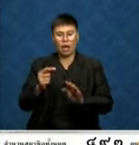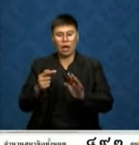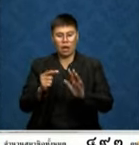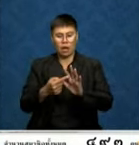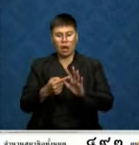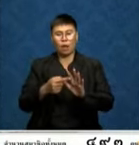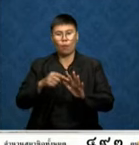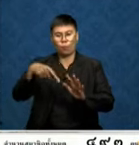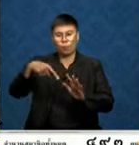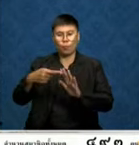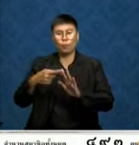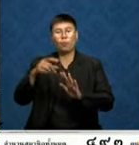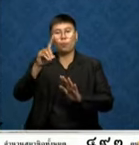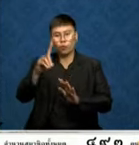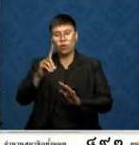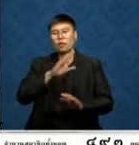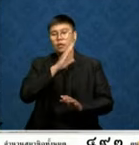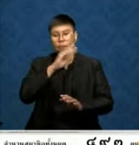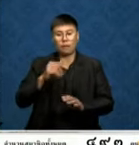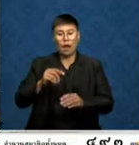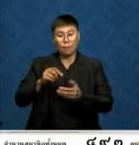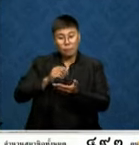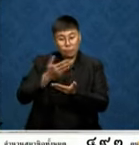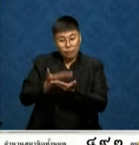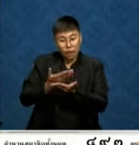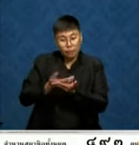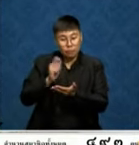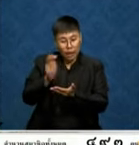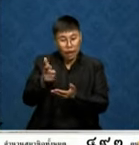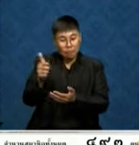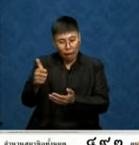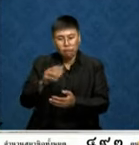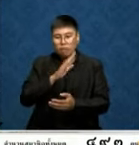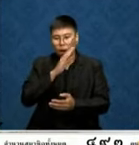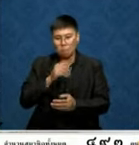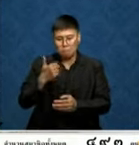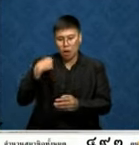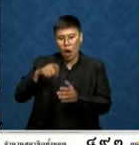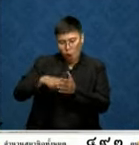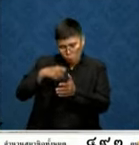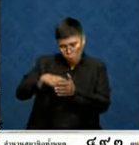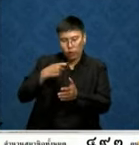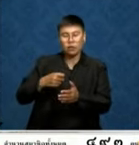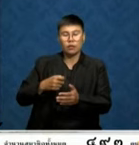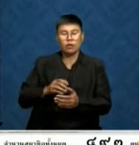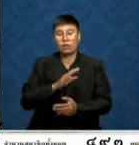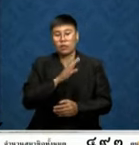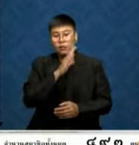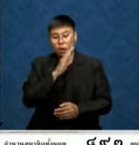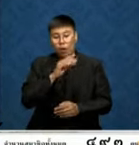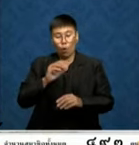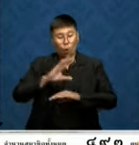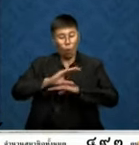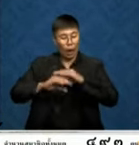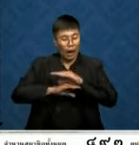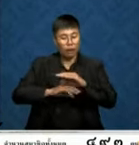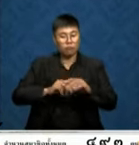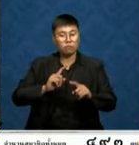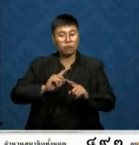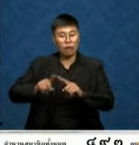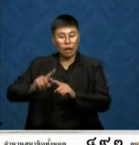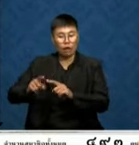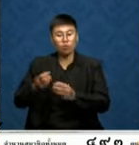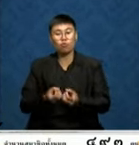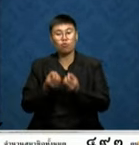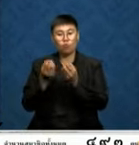มื่อมีเหตุจำเป็นนะครับแต่จริงๆแล้วยังไม่ต้องถึงกับไปแก้ระเบียบก็ได้ท่านเพราะว่าทุกโครงการเนี่ยเขาต้องส่งมา